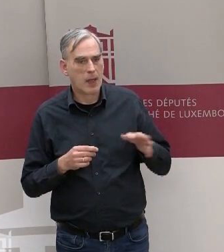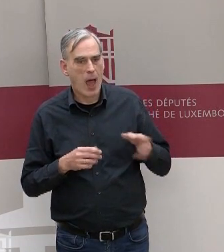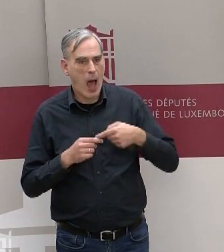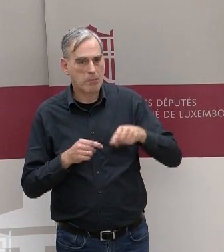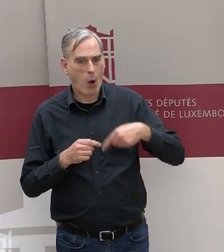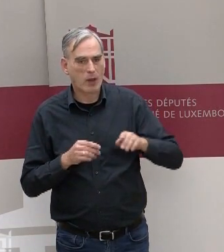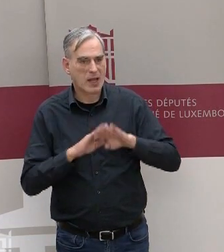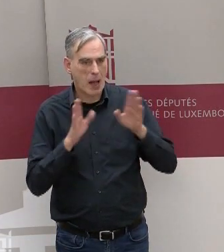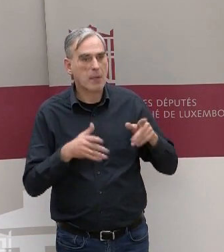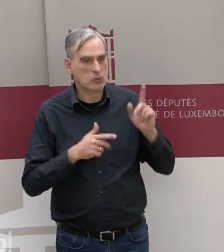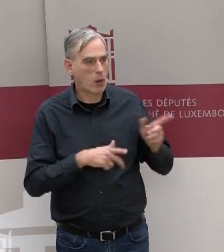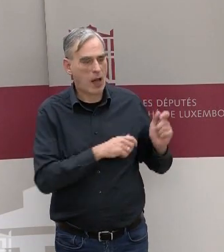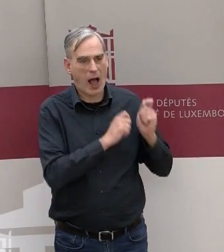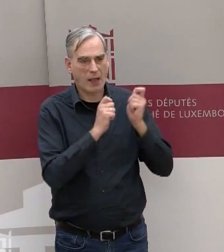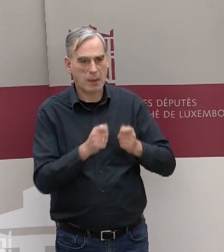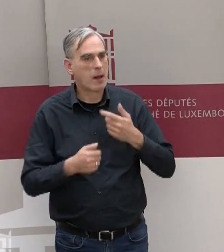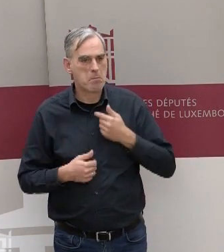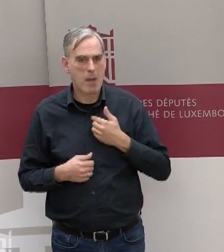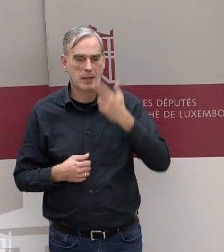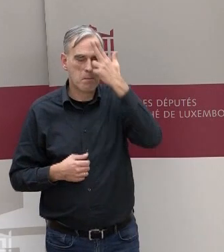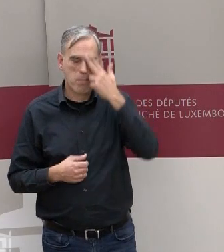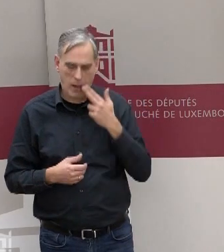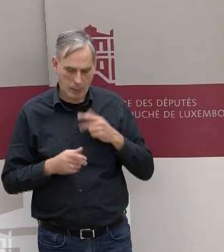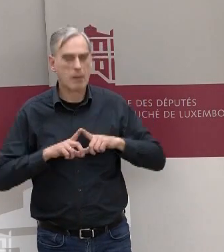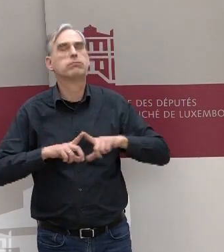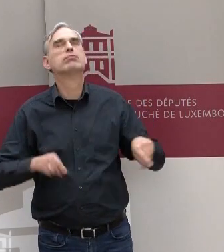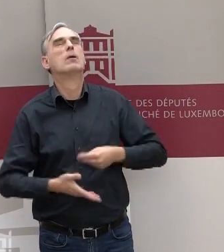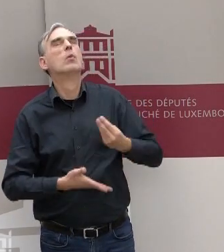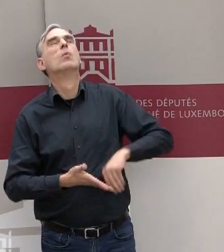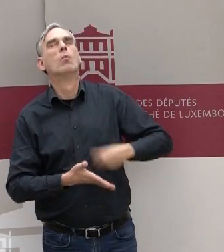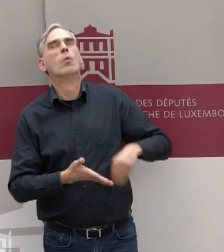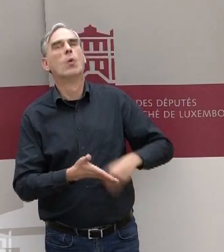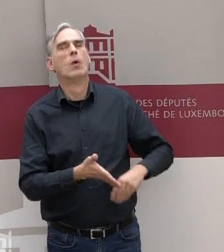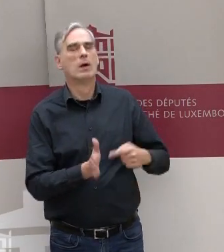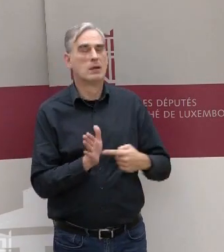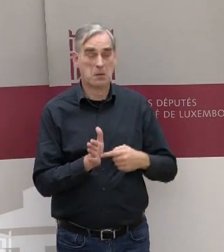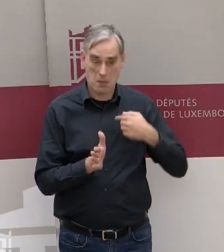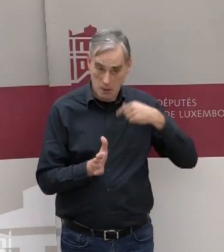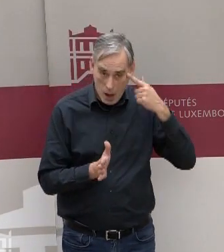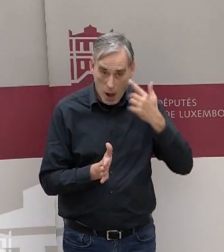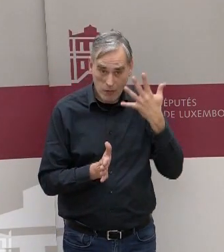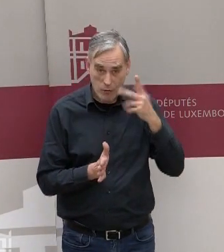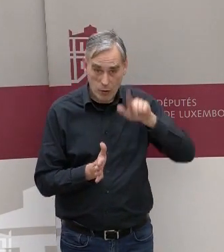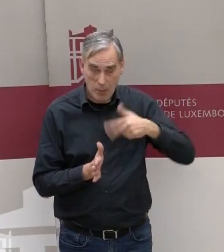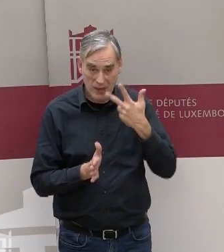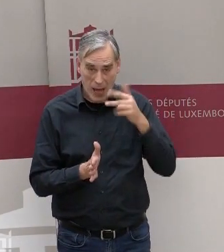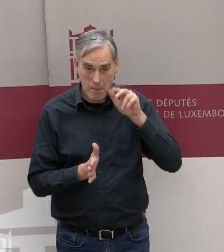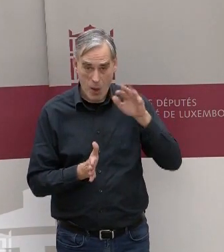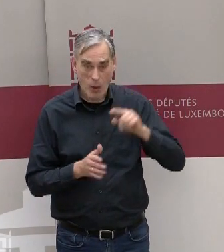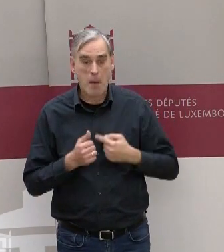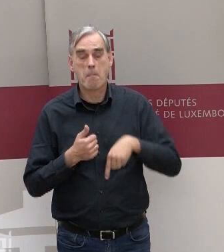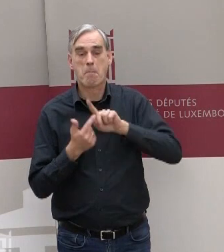noch nicht an die 5,3 Milliarden TVA-Resette für 2023. Es steht eine Rezession für und der